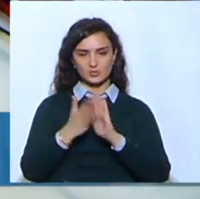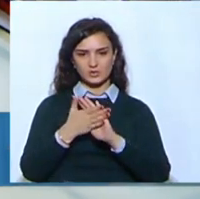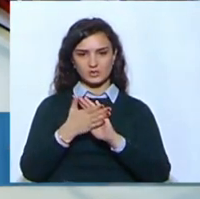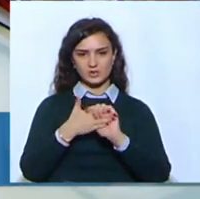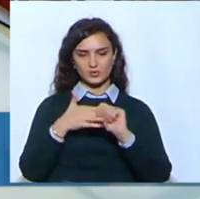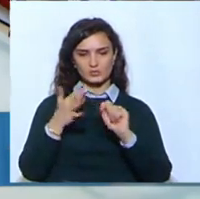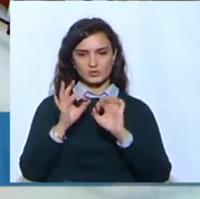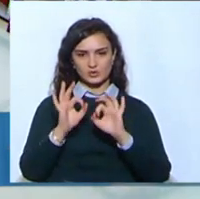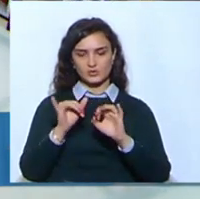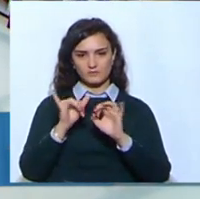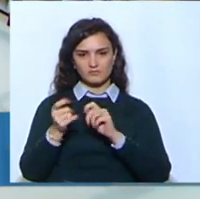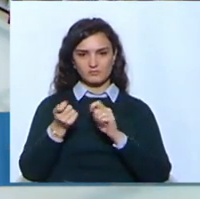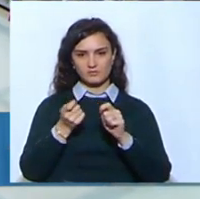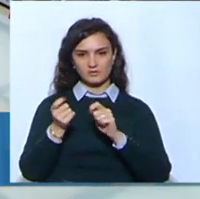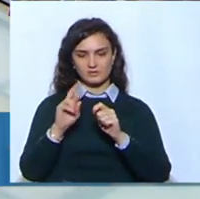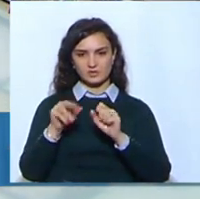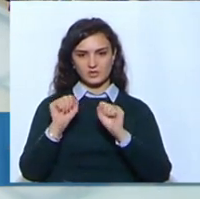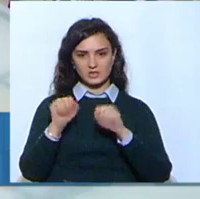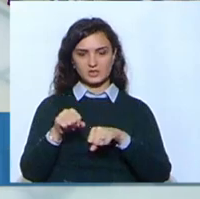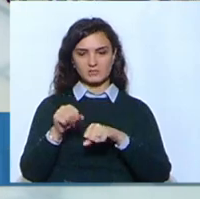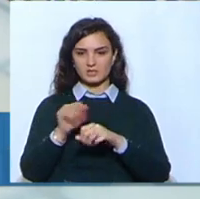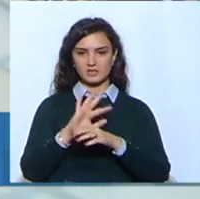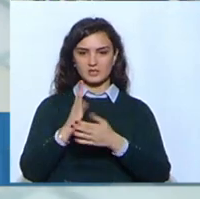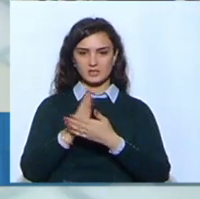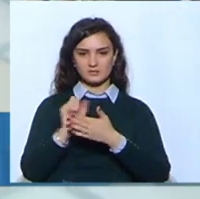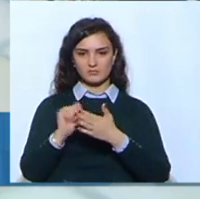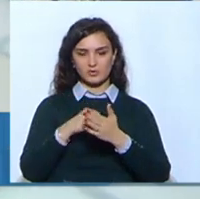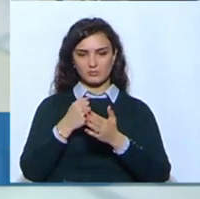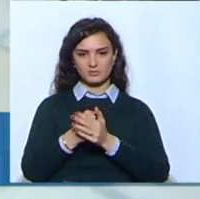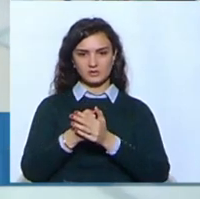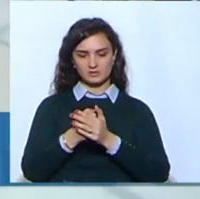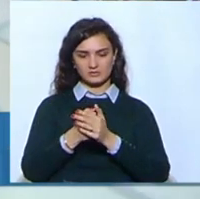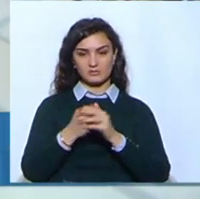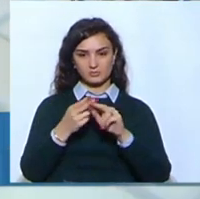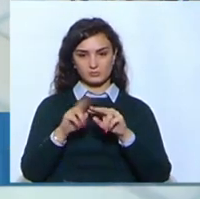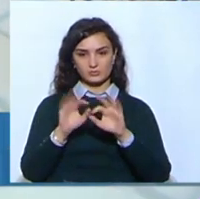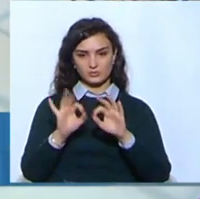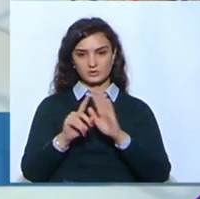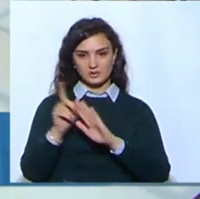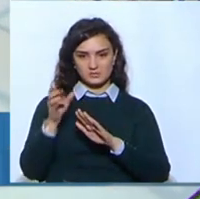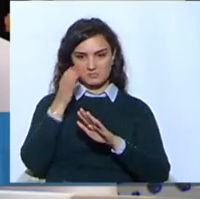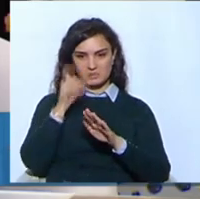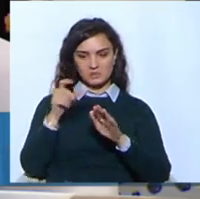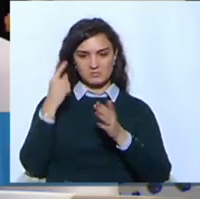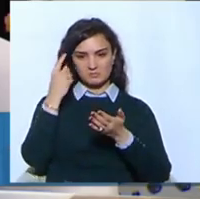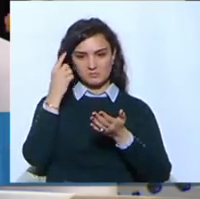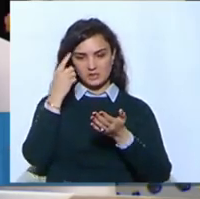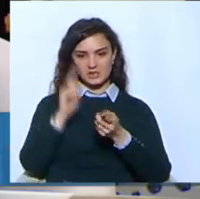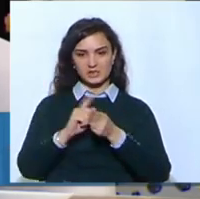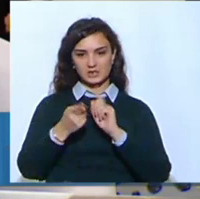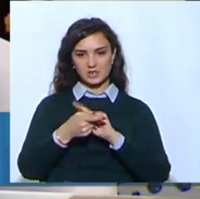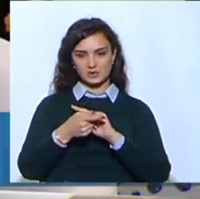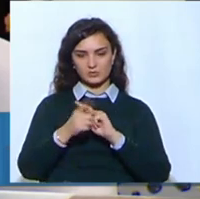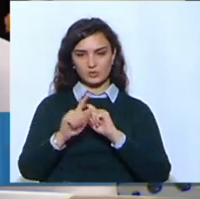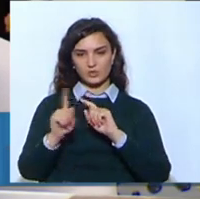რომელსაც სწორად ვერ მართავთ და შესაძლებელი არ არის ბოლომდე თავიდან აცილება. სწორედ ამიტომ დაიწყეს მეცნიერებმა ფიქრი ალტერნატიულ